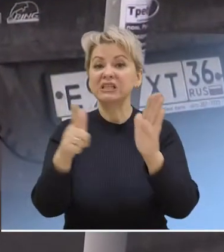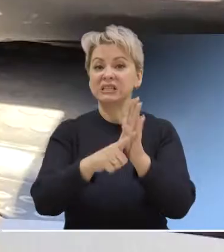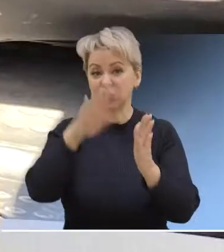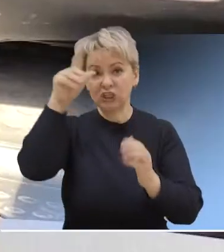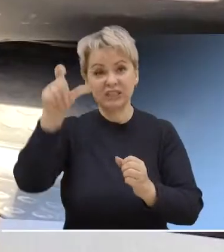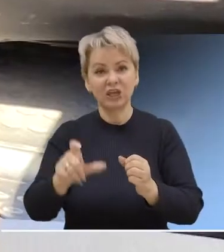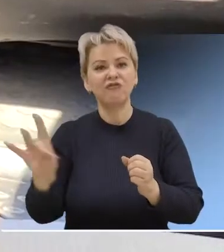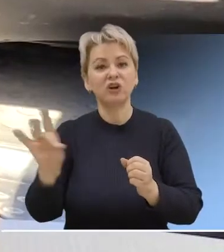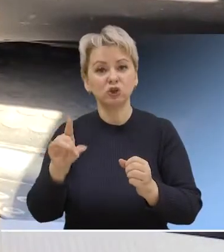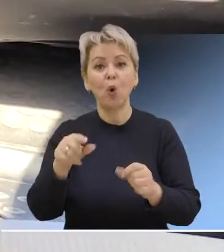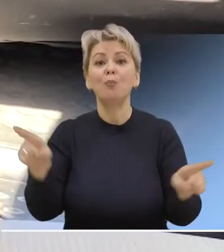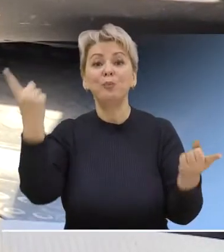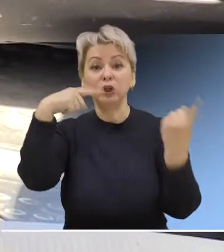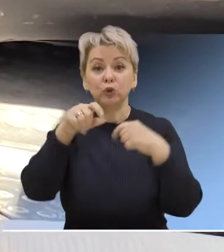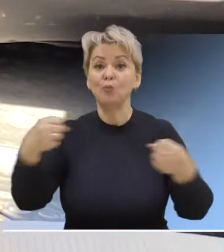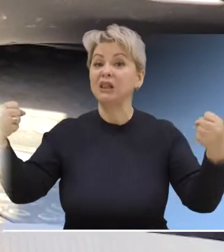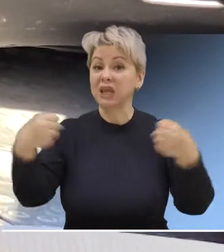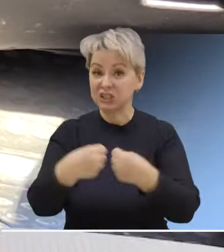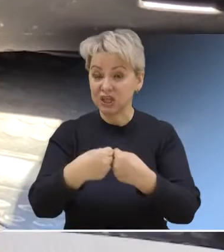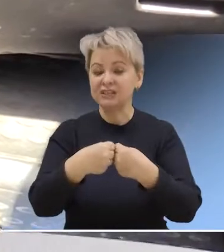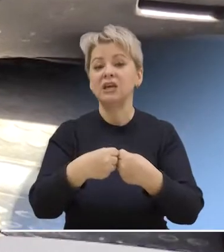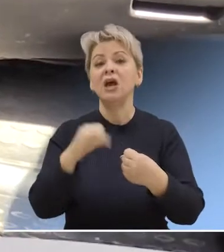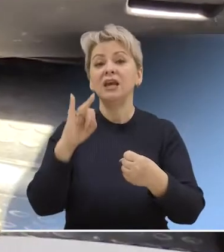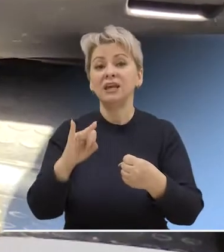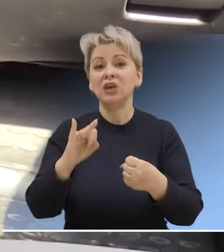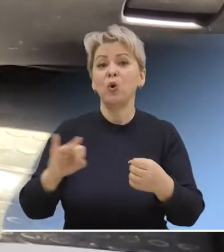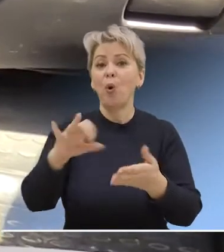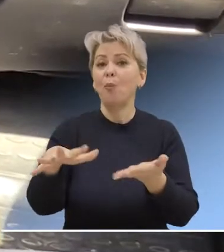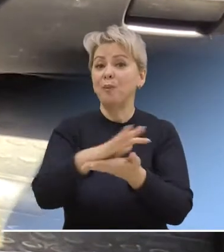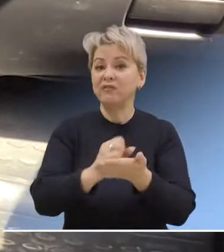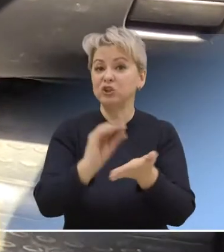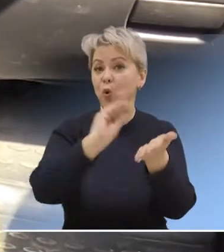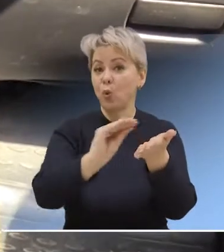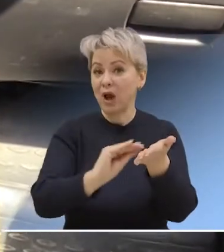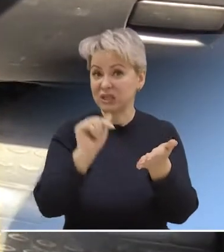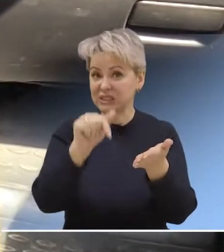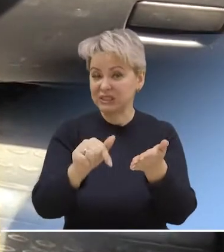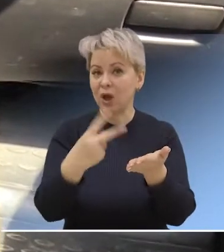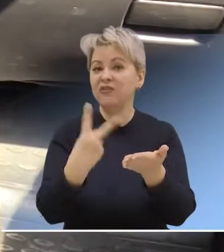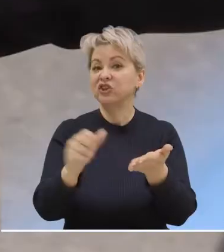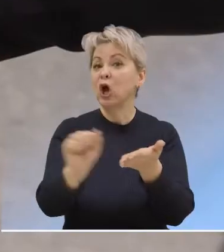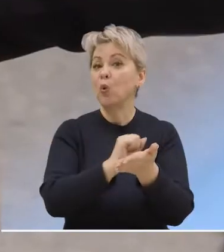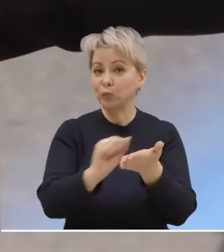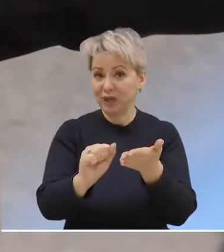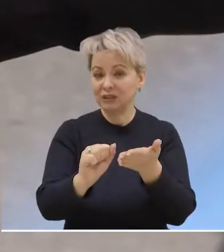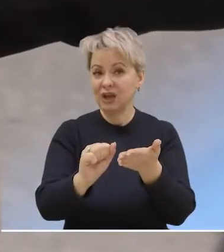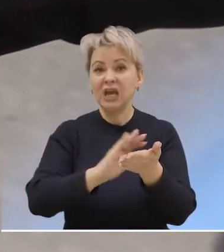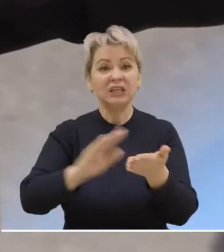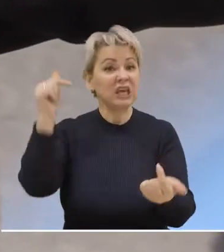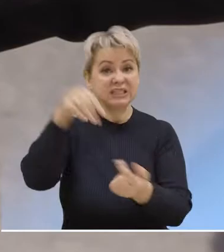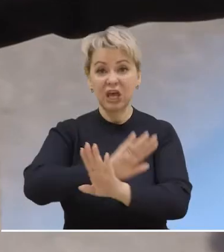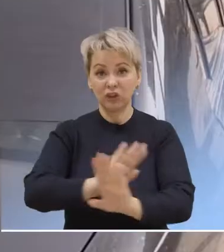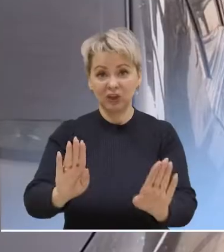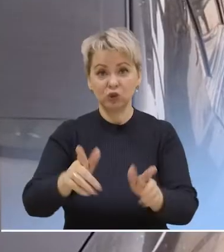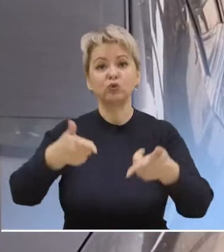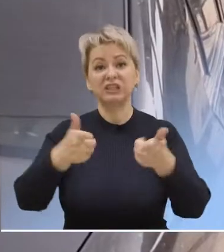что 27-летний ростовчанин инсценировал дорожно-транспортное происшествие, а повреждения, указанные им в предоставленных документах,